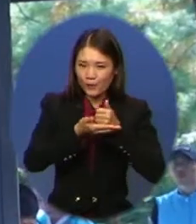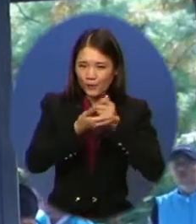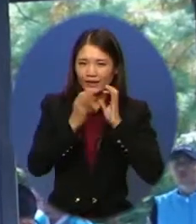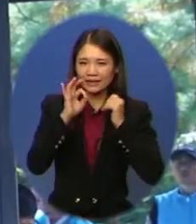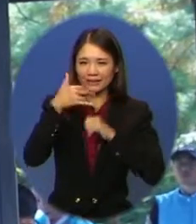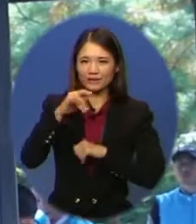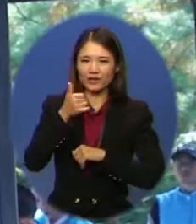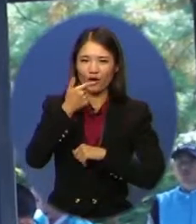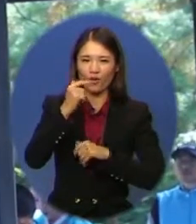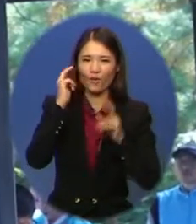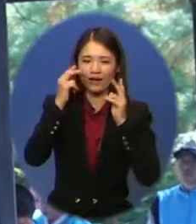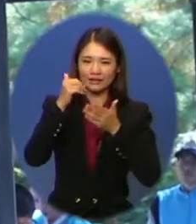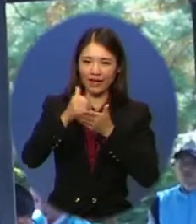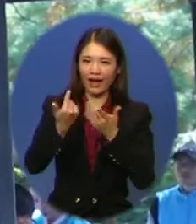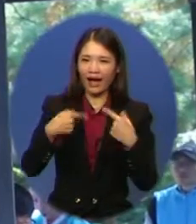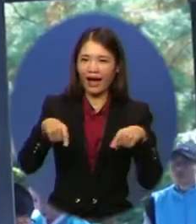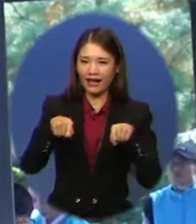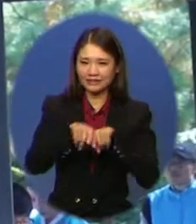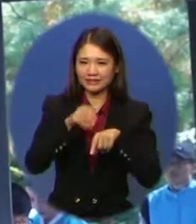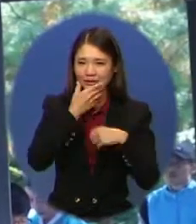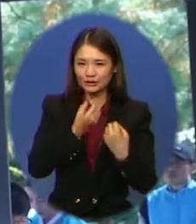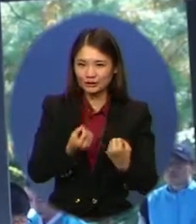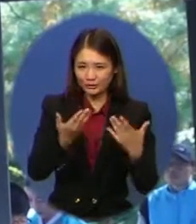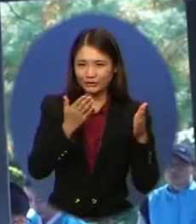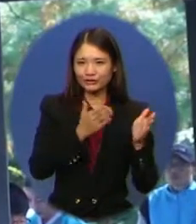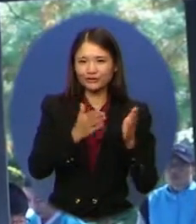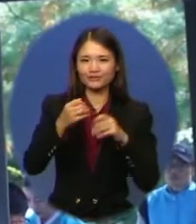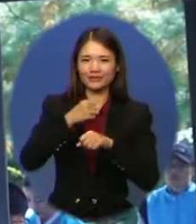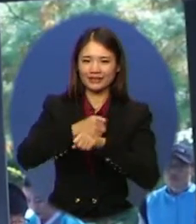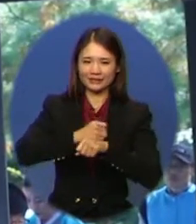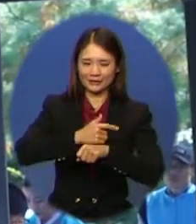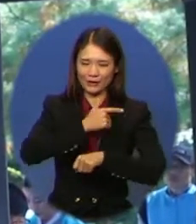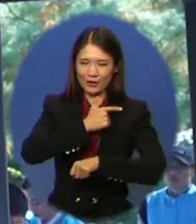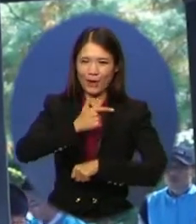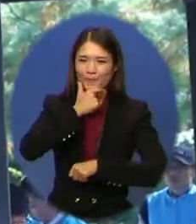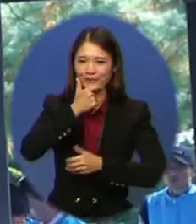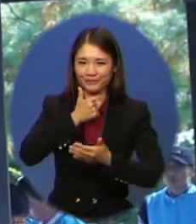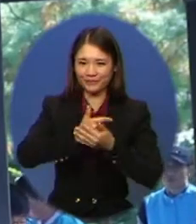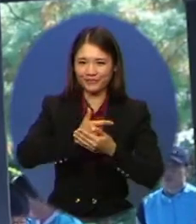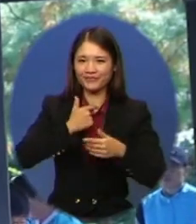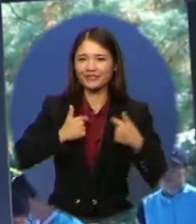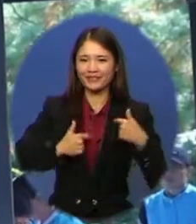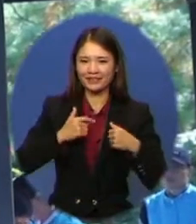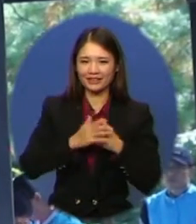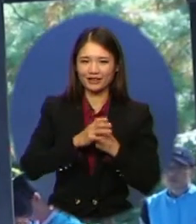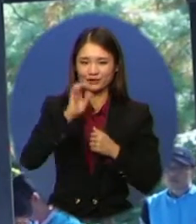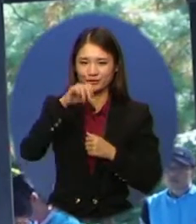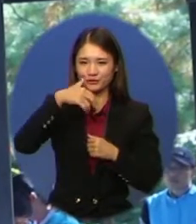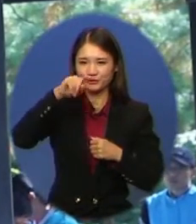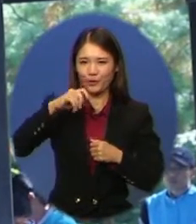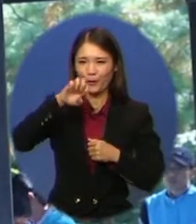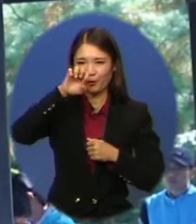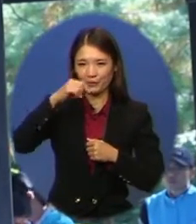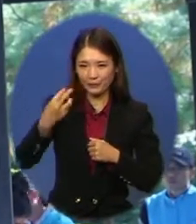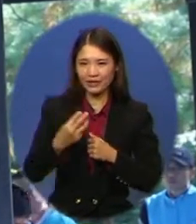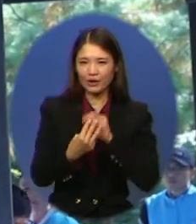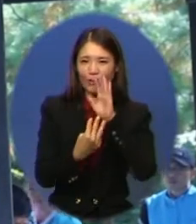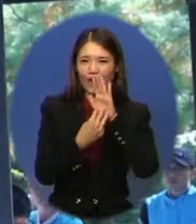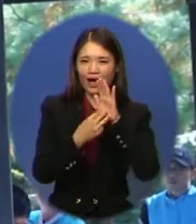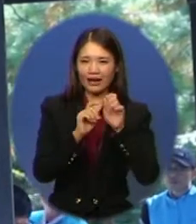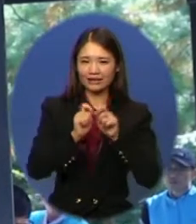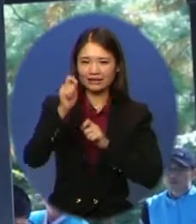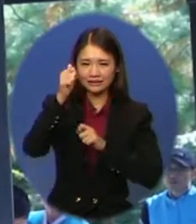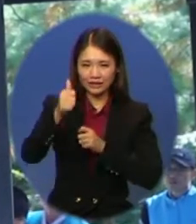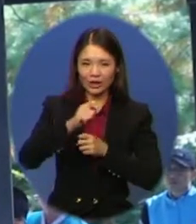회장님과 이런 행사를 같이 준비하게 되어 정말 기쁩니다. 또 유종필 관악구청장님께서도